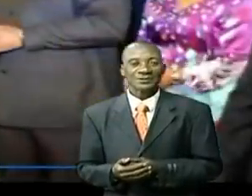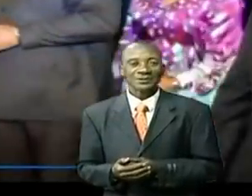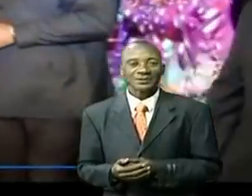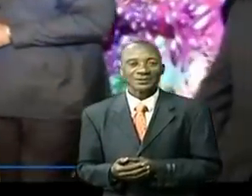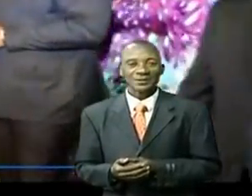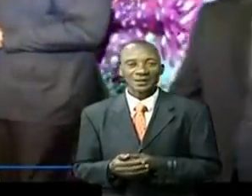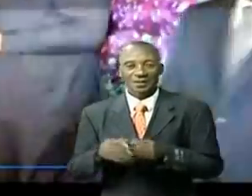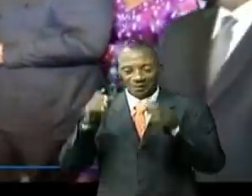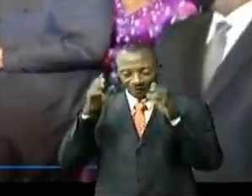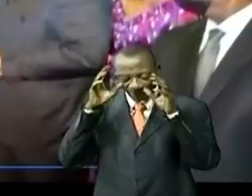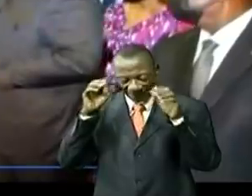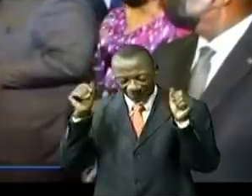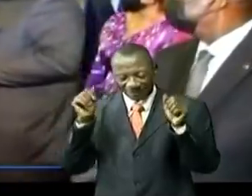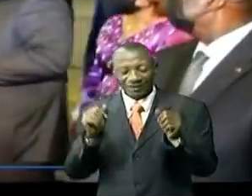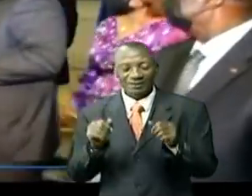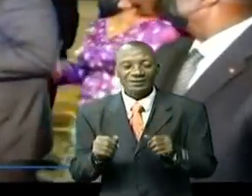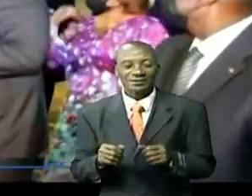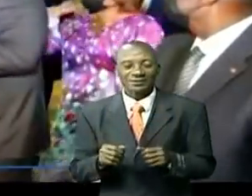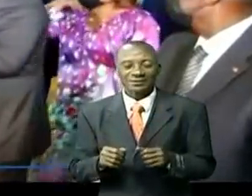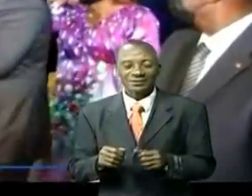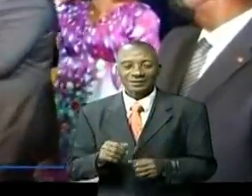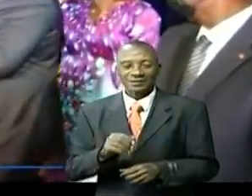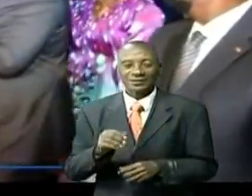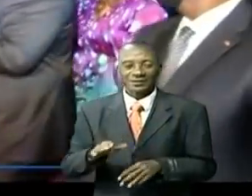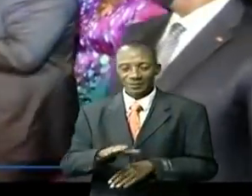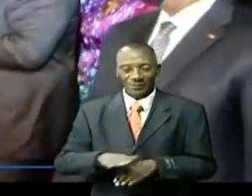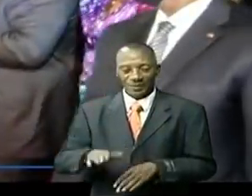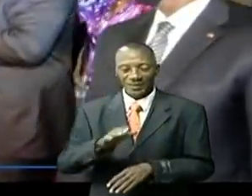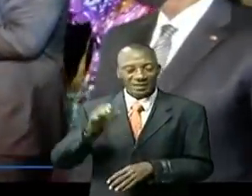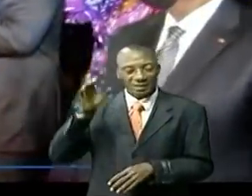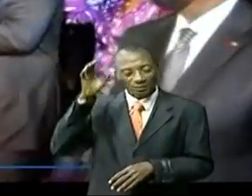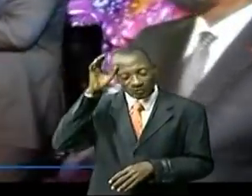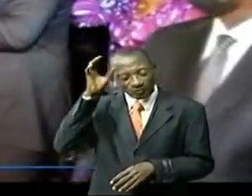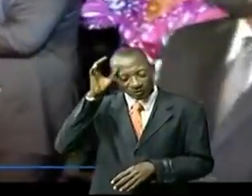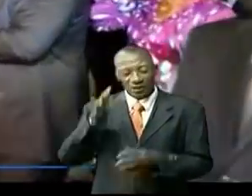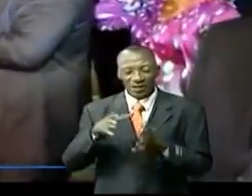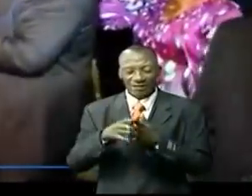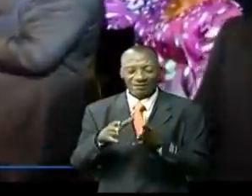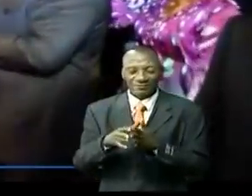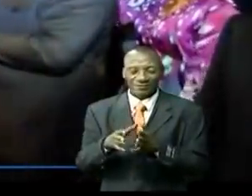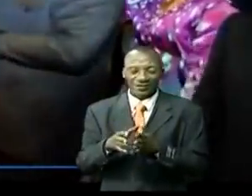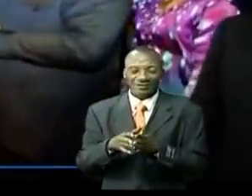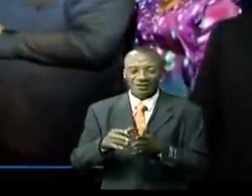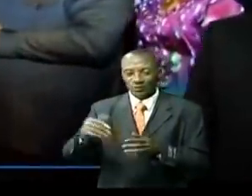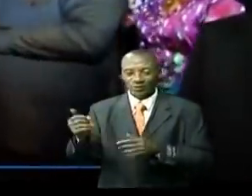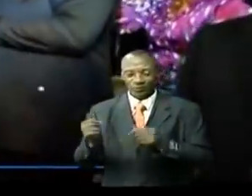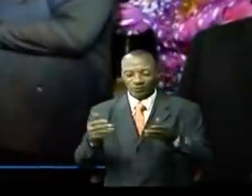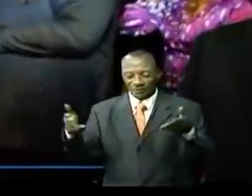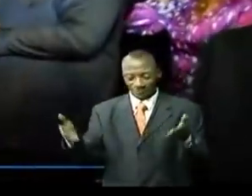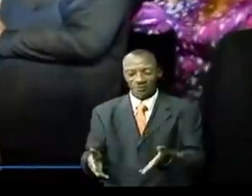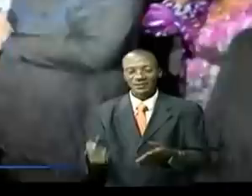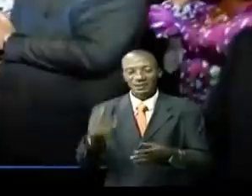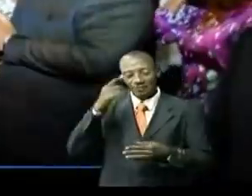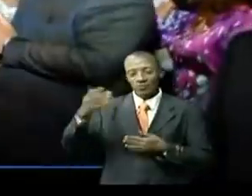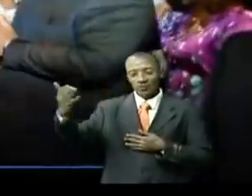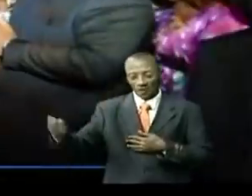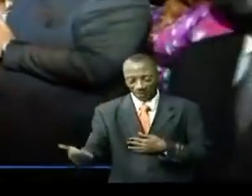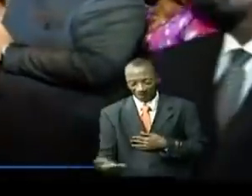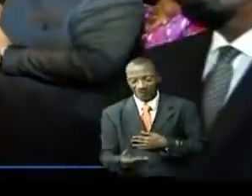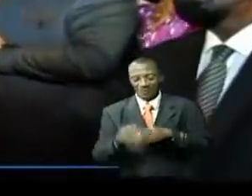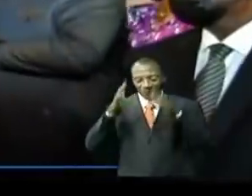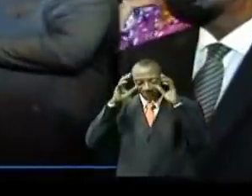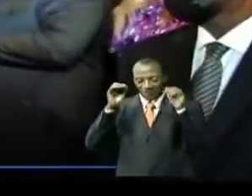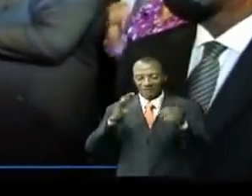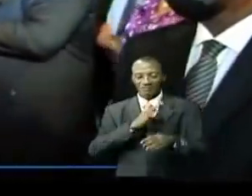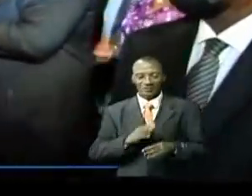une délégation officielle de la République démocratique du Congo conduite par M. Olivier Mondongue, le directeur de